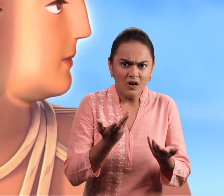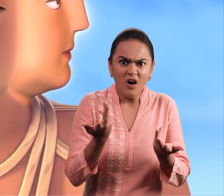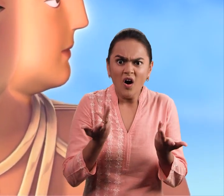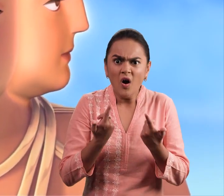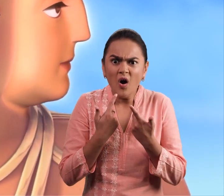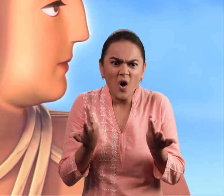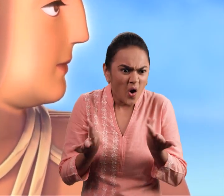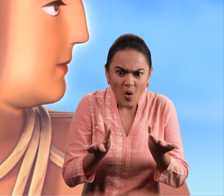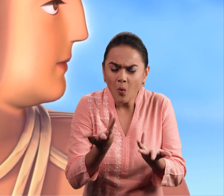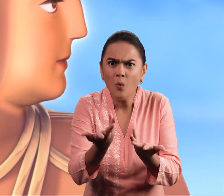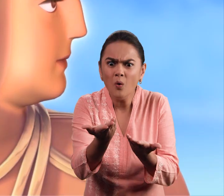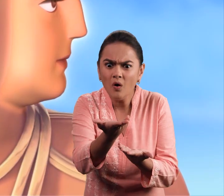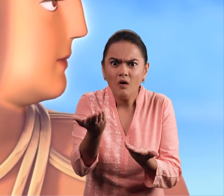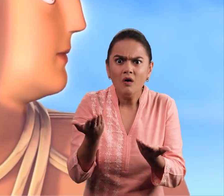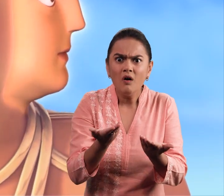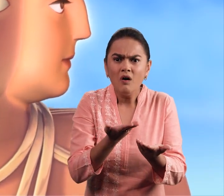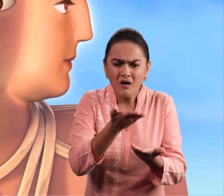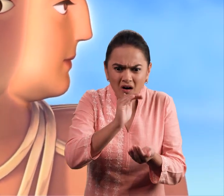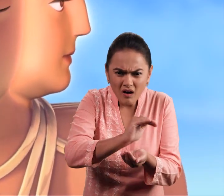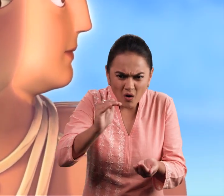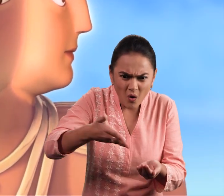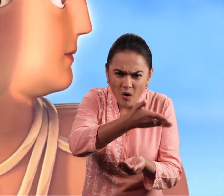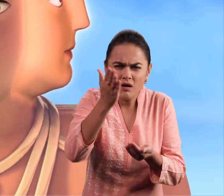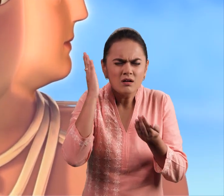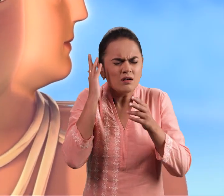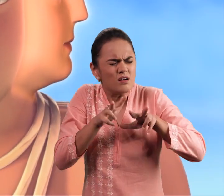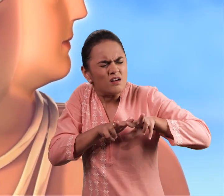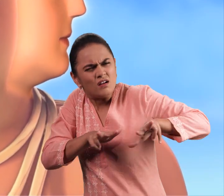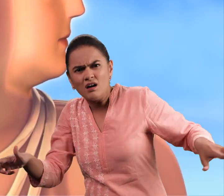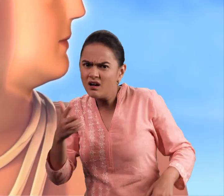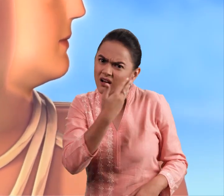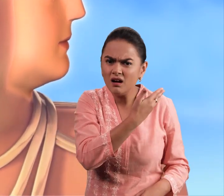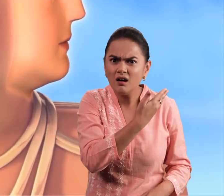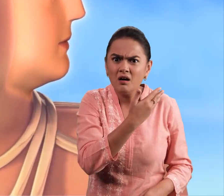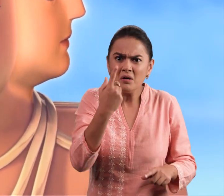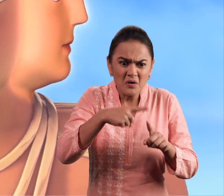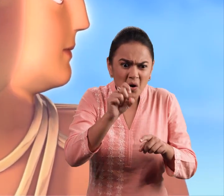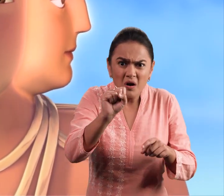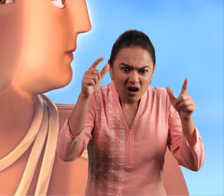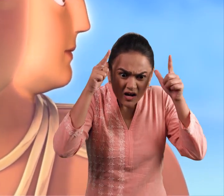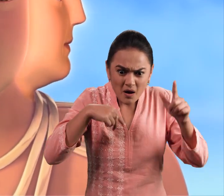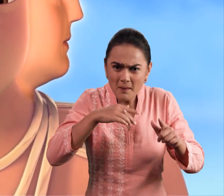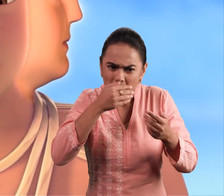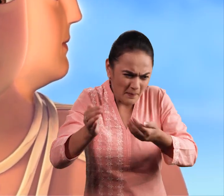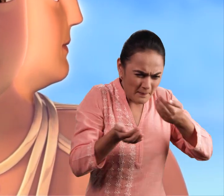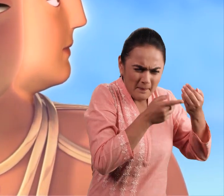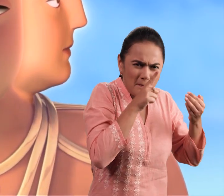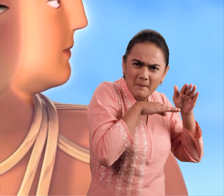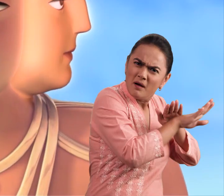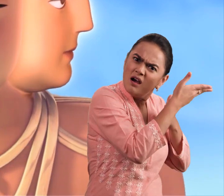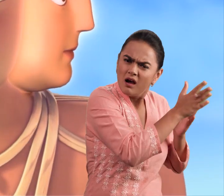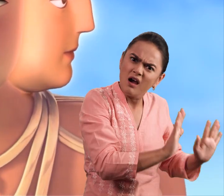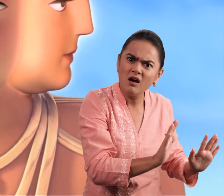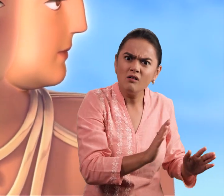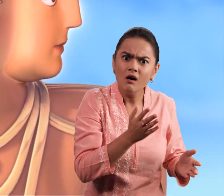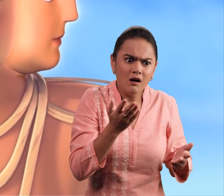ये कैसे संभव है? ये बाल गोपाल तो योग निद्रा में सोए थे और इनके बछड़ों को मैंने ब्रह्मलोक